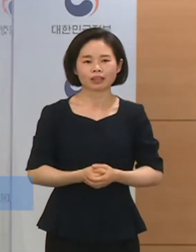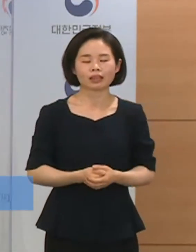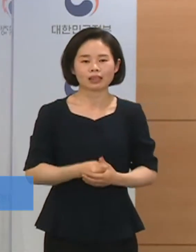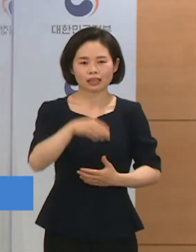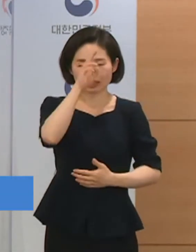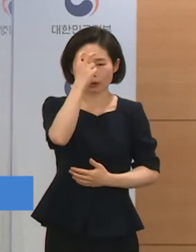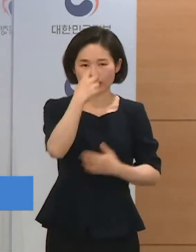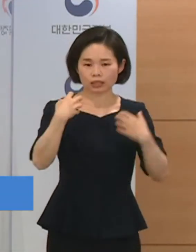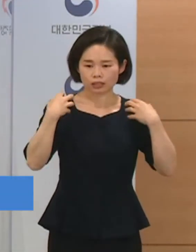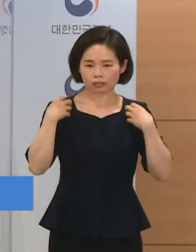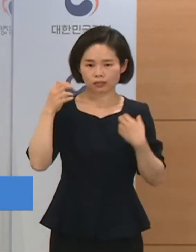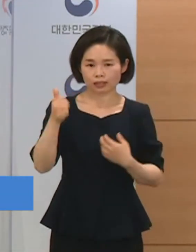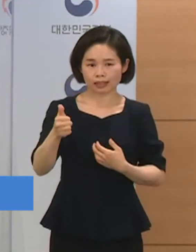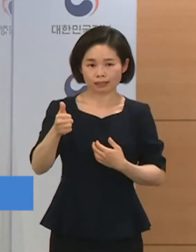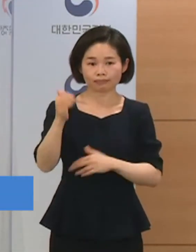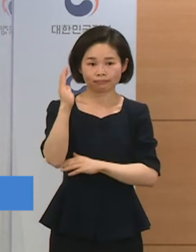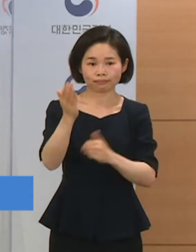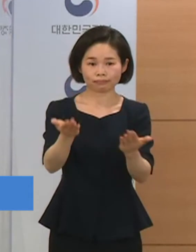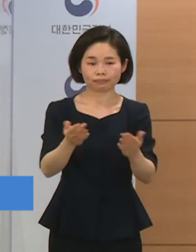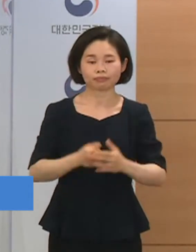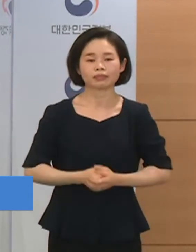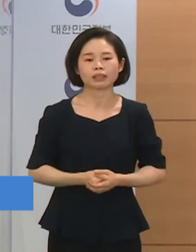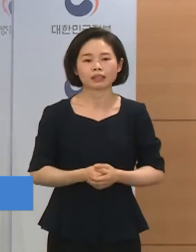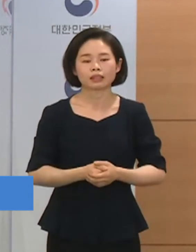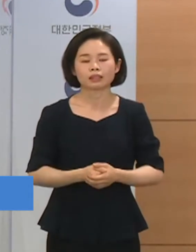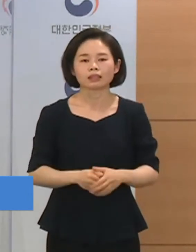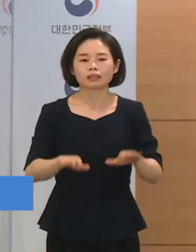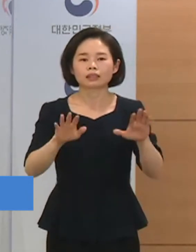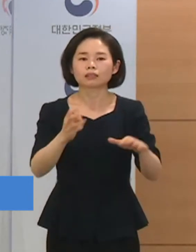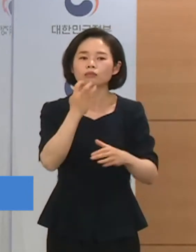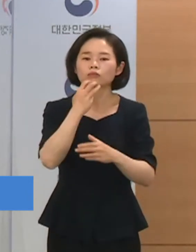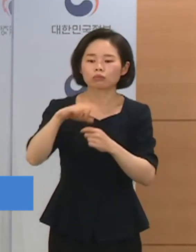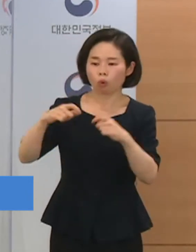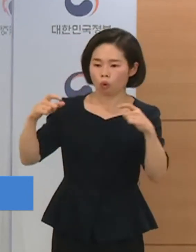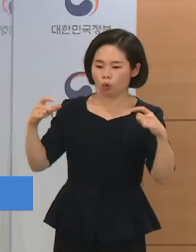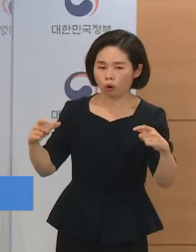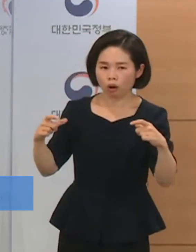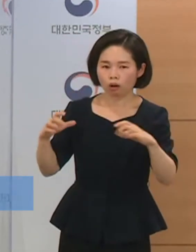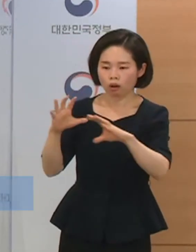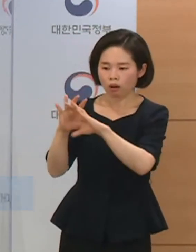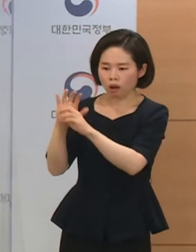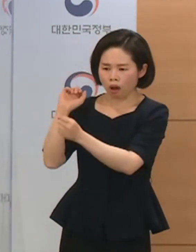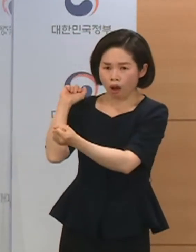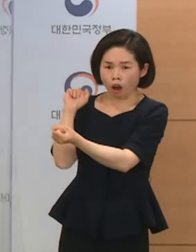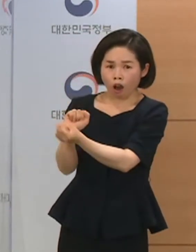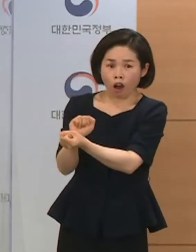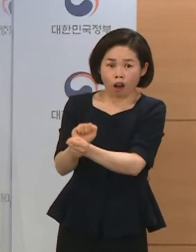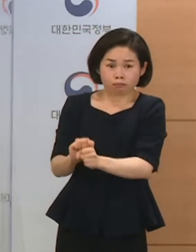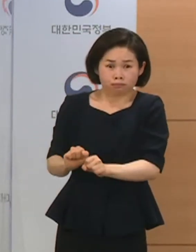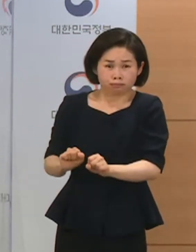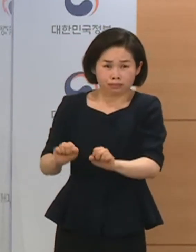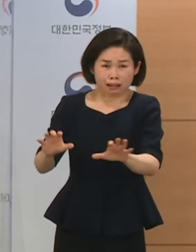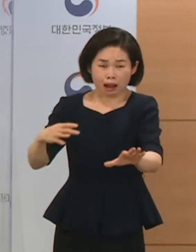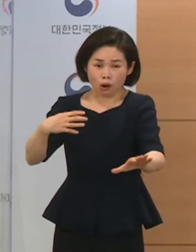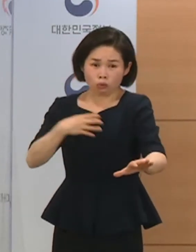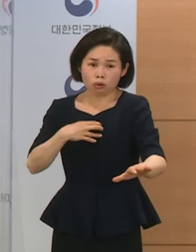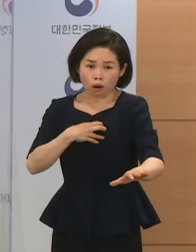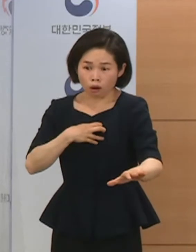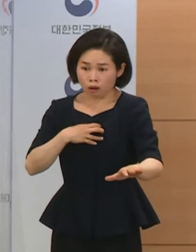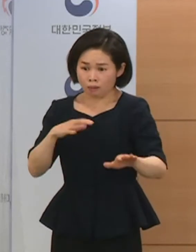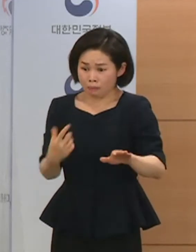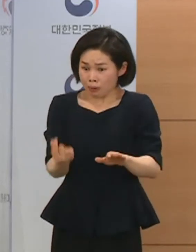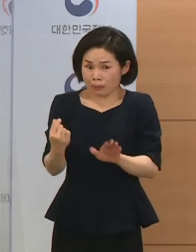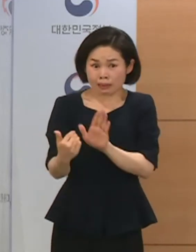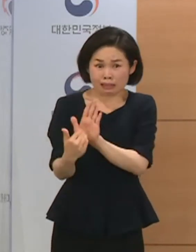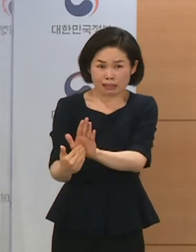네, 질병관리청장입니다. 현재 수도권의 유행 상황이 굉장히 위험하고 엄중한